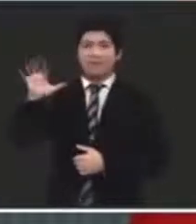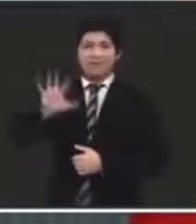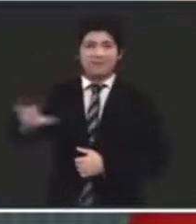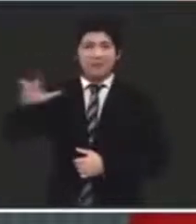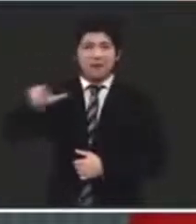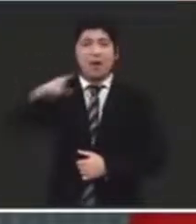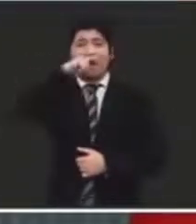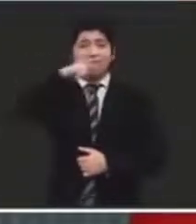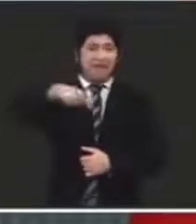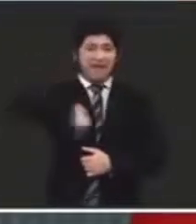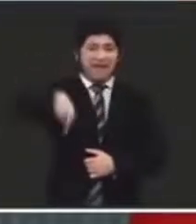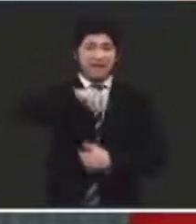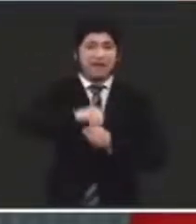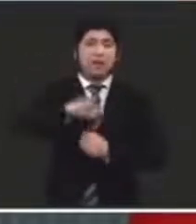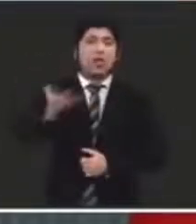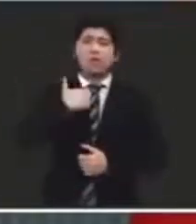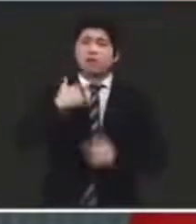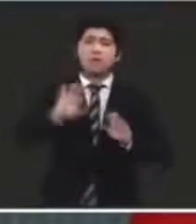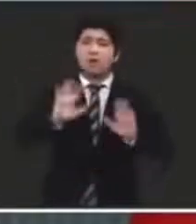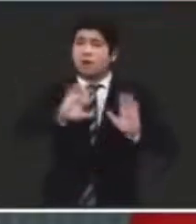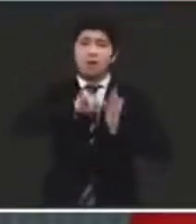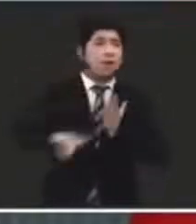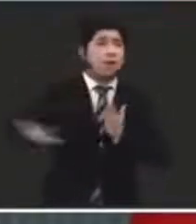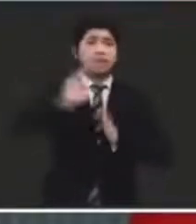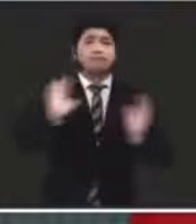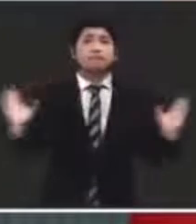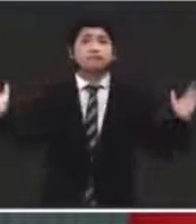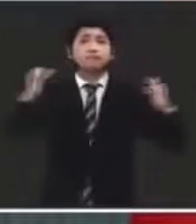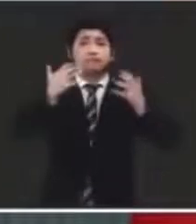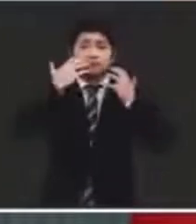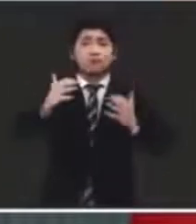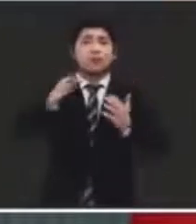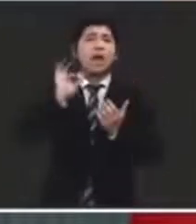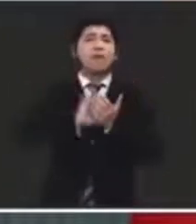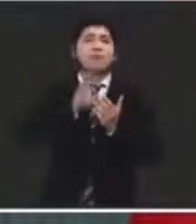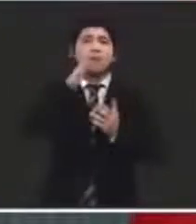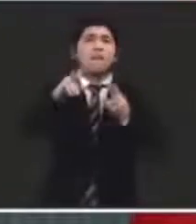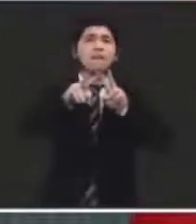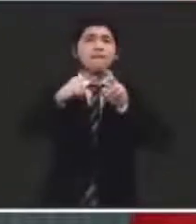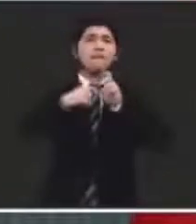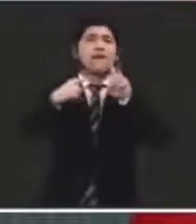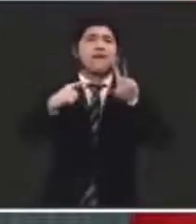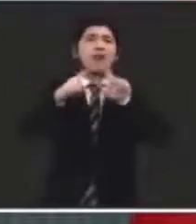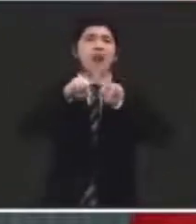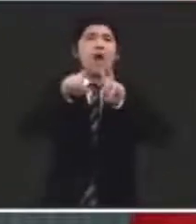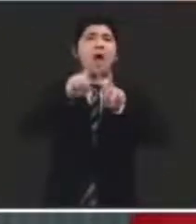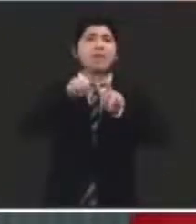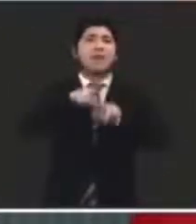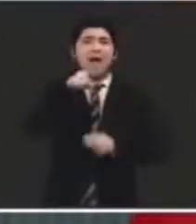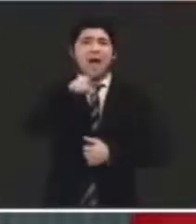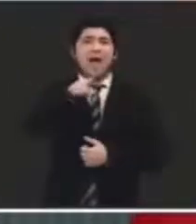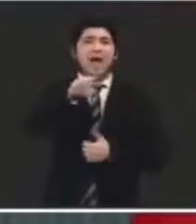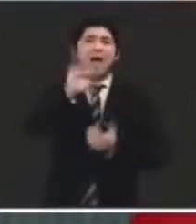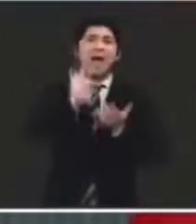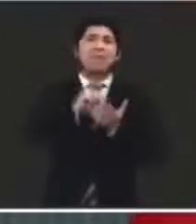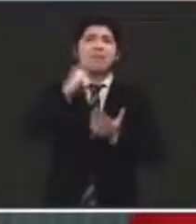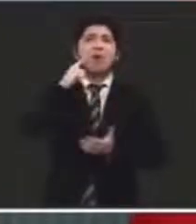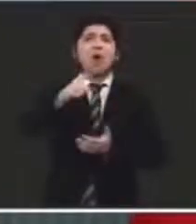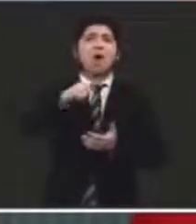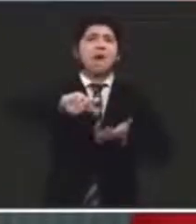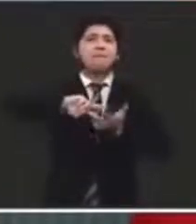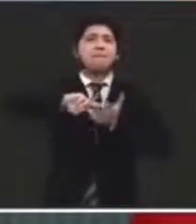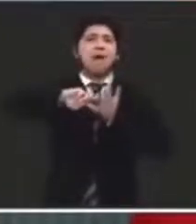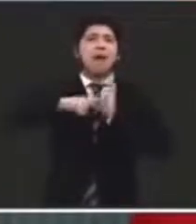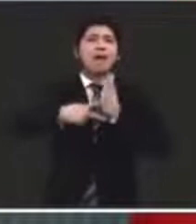ve Afrika'yı ihmal ediyoruz Tıpkı Mevlana Hazretlerinin Pergel metaforunda